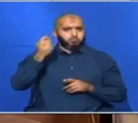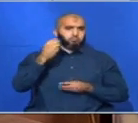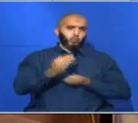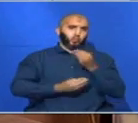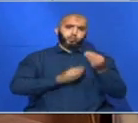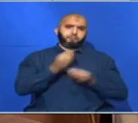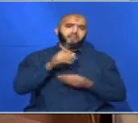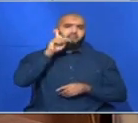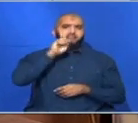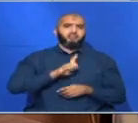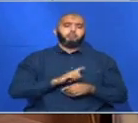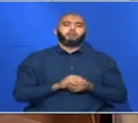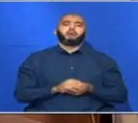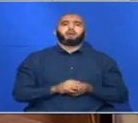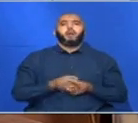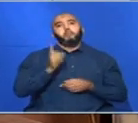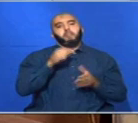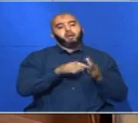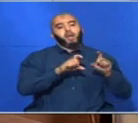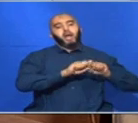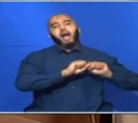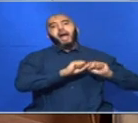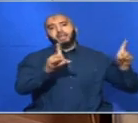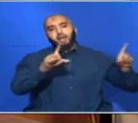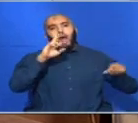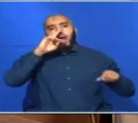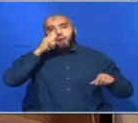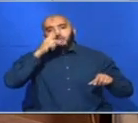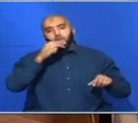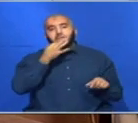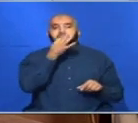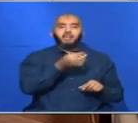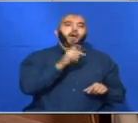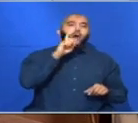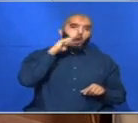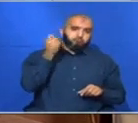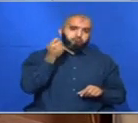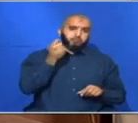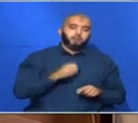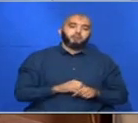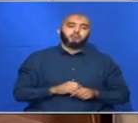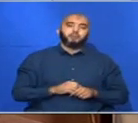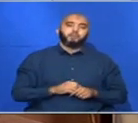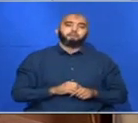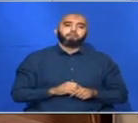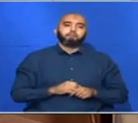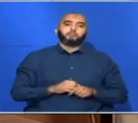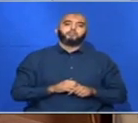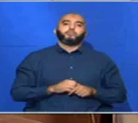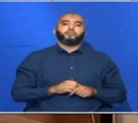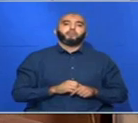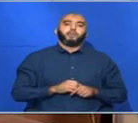وانما ذكر الرجال من باب العاده او من باب التغريب او ما الى ذلك ورجل ذكر الله